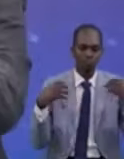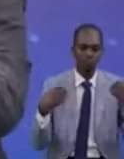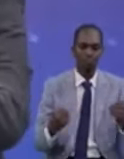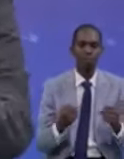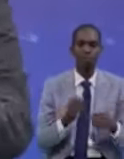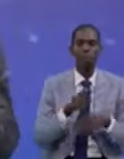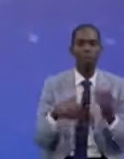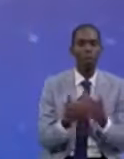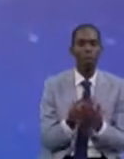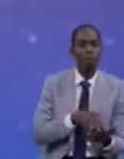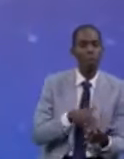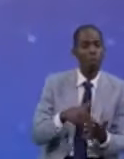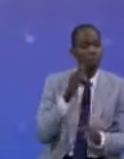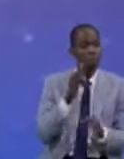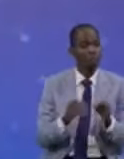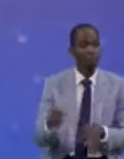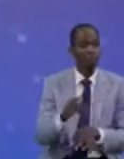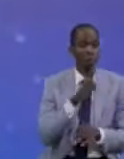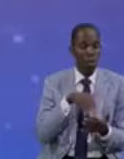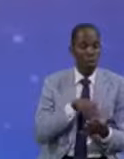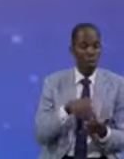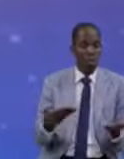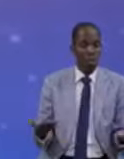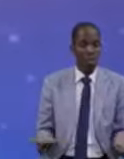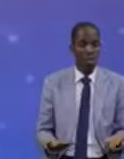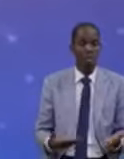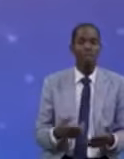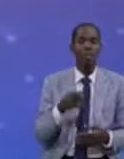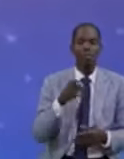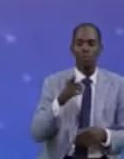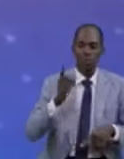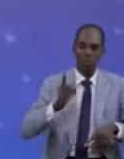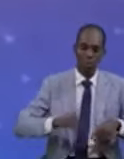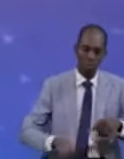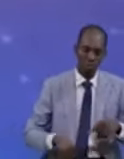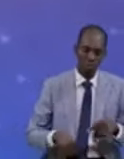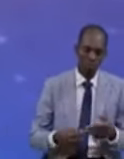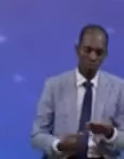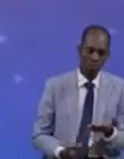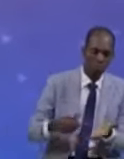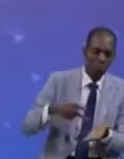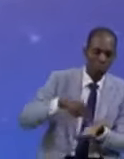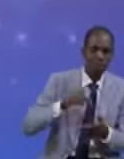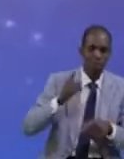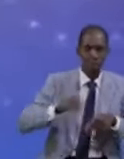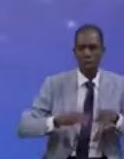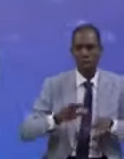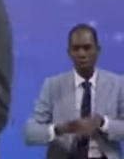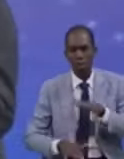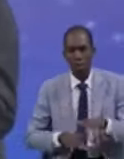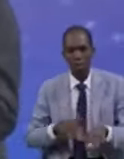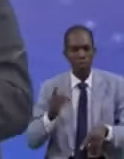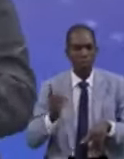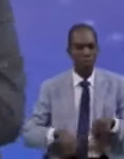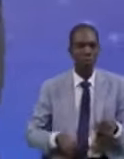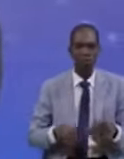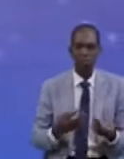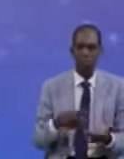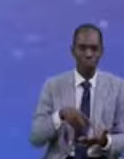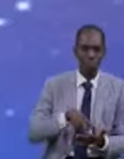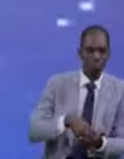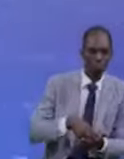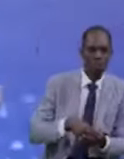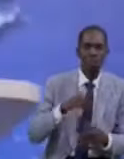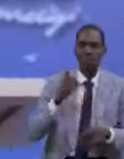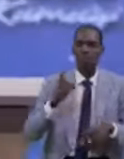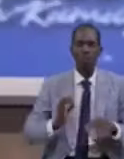tu es faible aujourd'hui tu n'arrives pas à te lever tu n'arrives pas marcher tu n'arrives pas baisser si